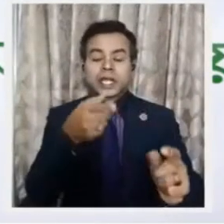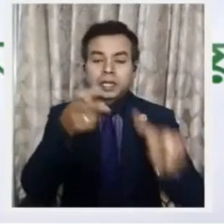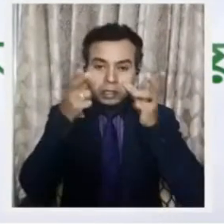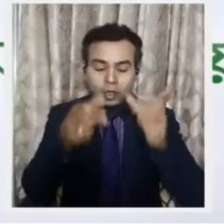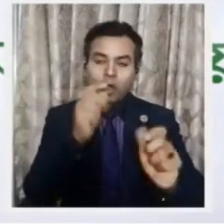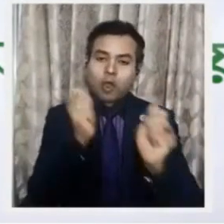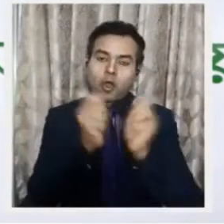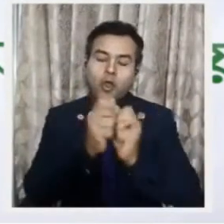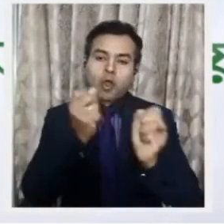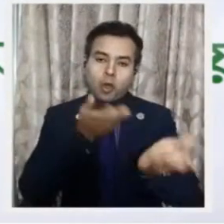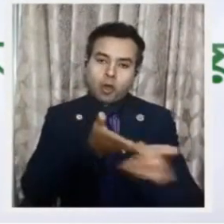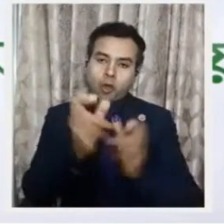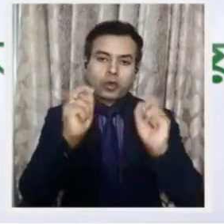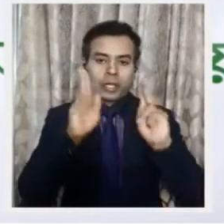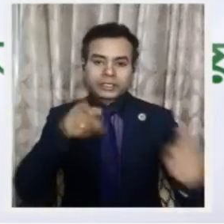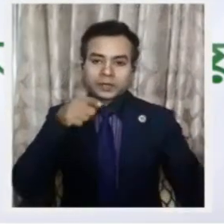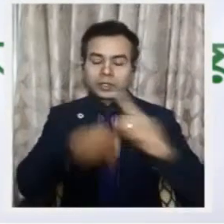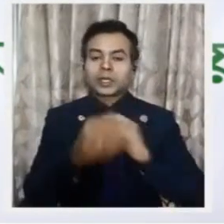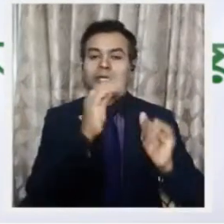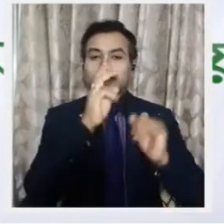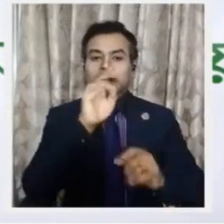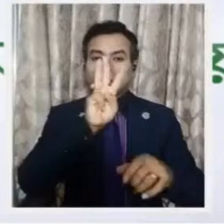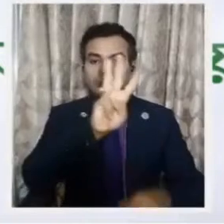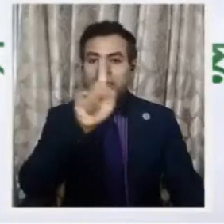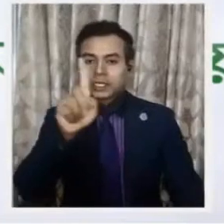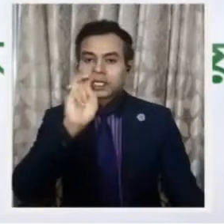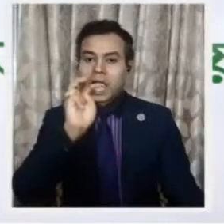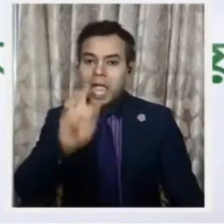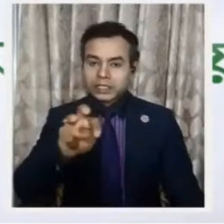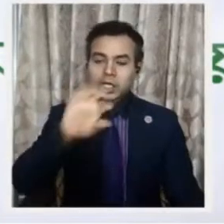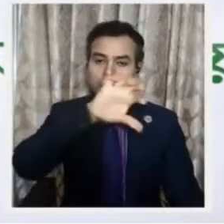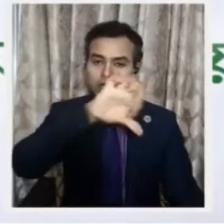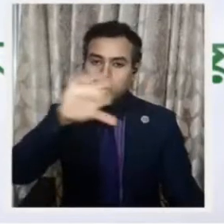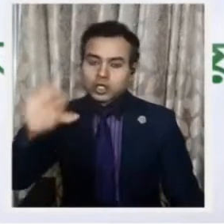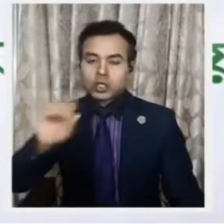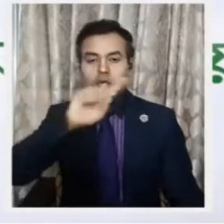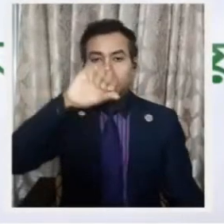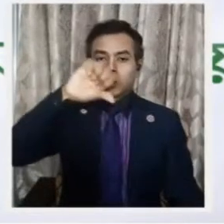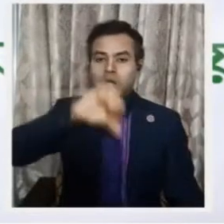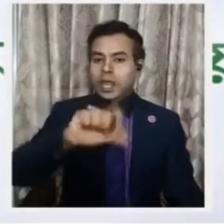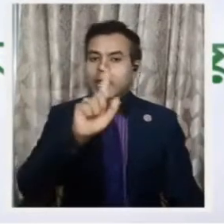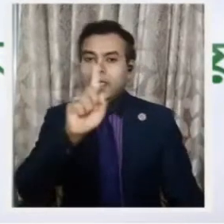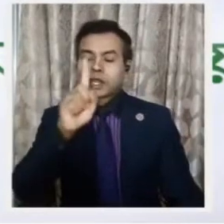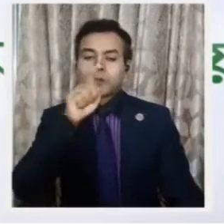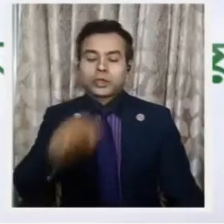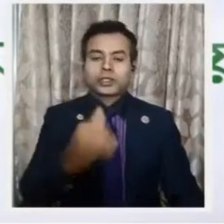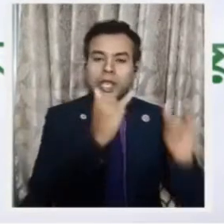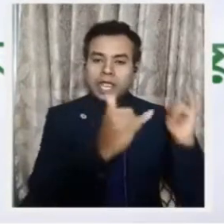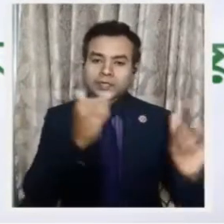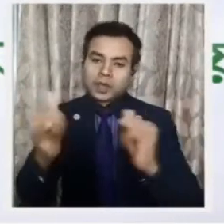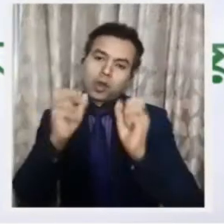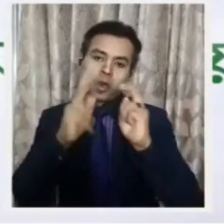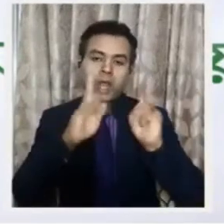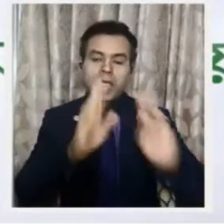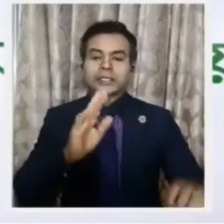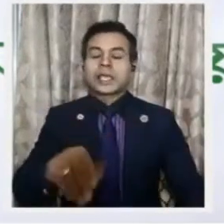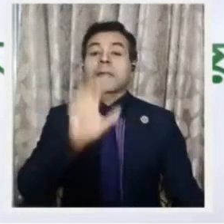প্রাতিষ্ঠানিক কোয়ারেন্টাইনের জন্য 629টি প্রতিষ্ঠান প্রস্তুত আছে এবং এই 629টি প্রতিষ্ঠানের মাধ্যমে